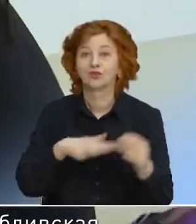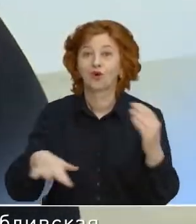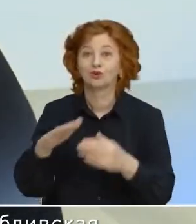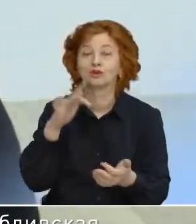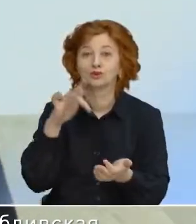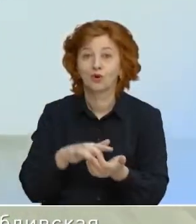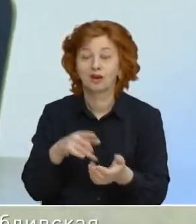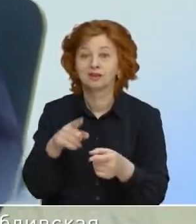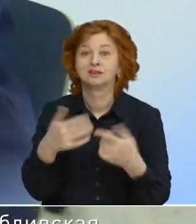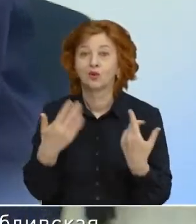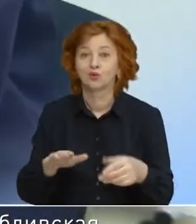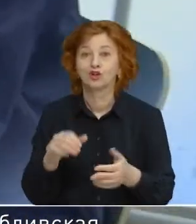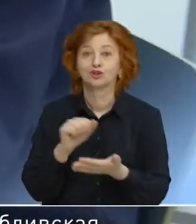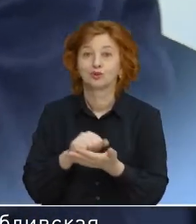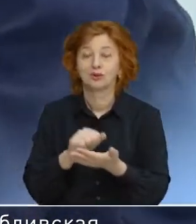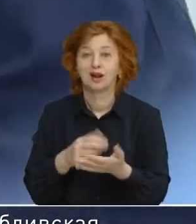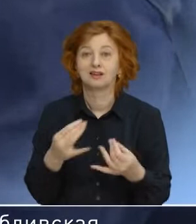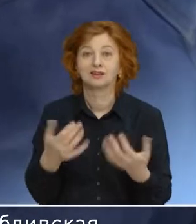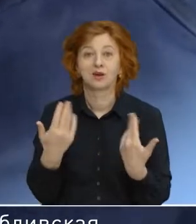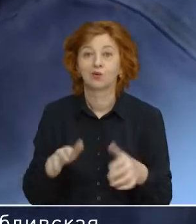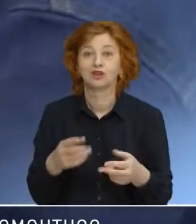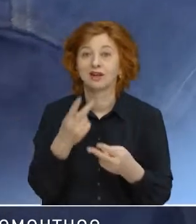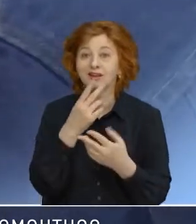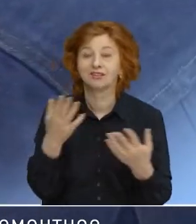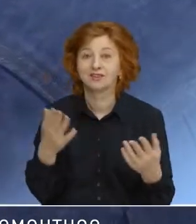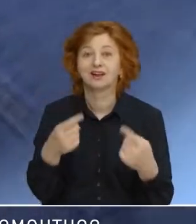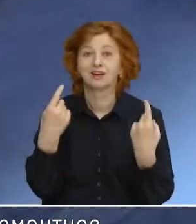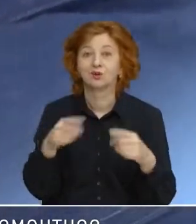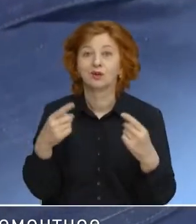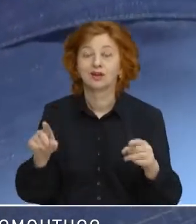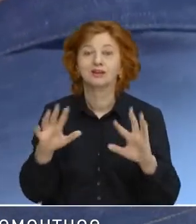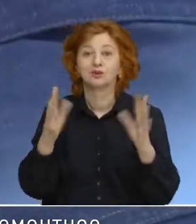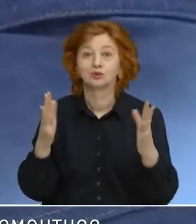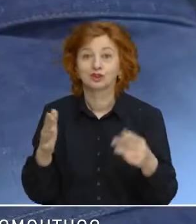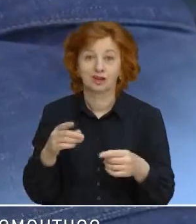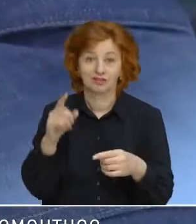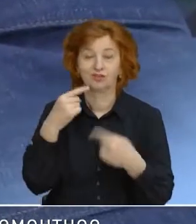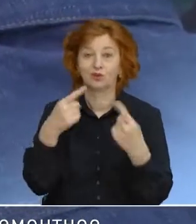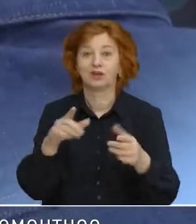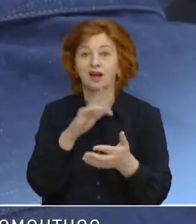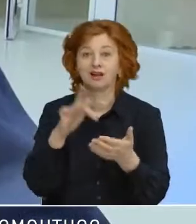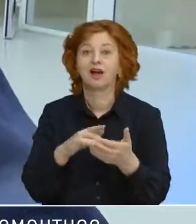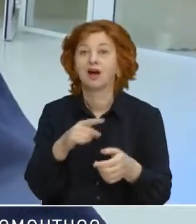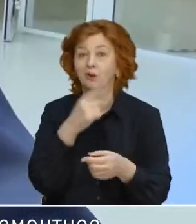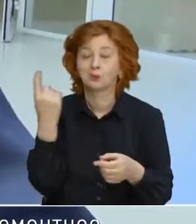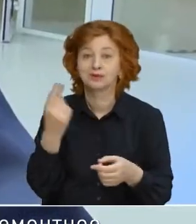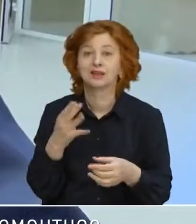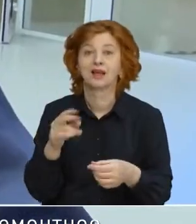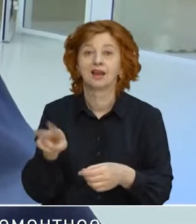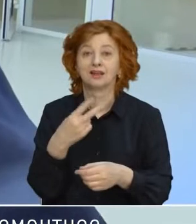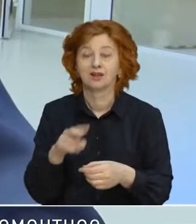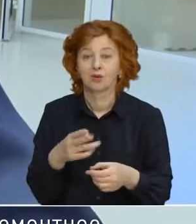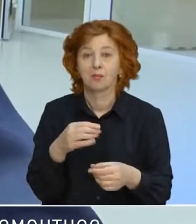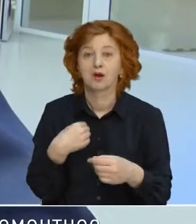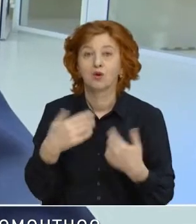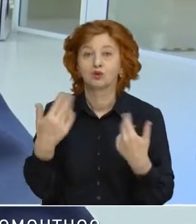международного журналиста. Но призвание не обманешь. Теперь получает вышку в Москве. Будет учителем русского языка и литературы. Закончив школу,